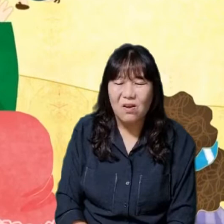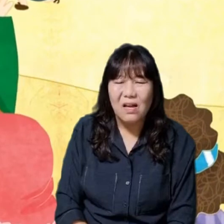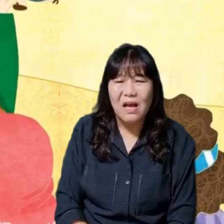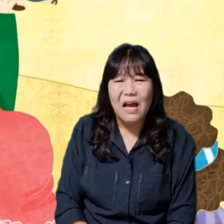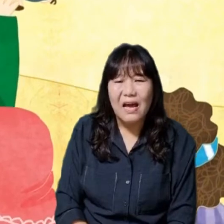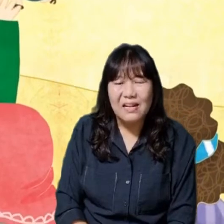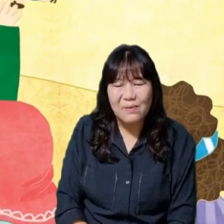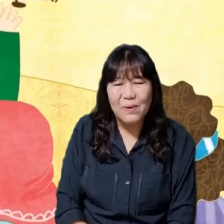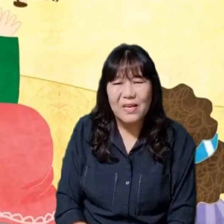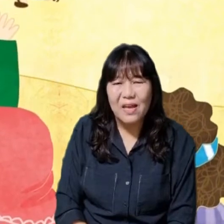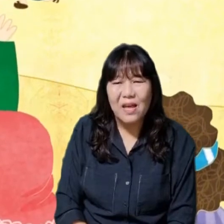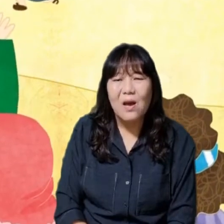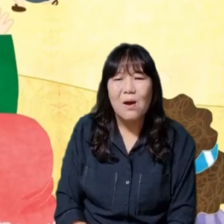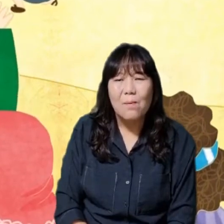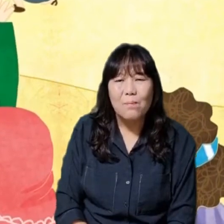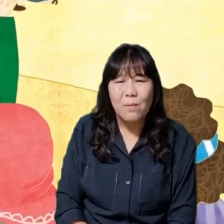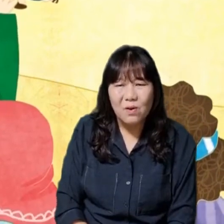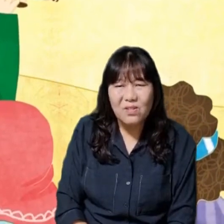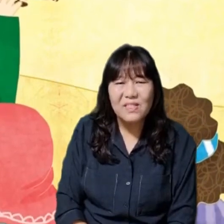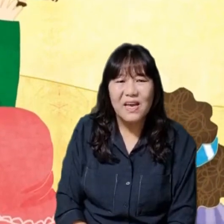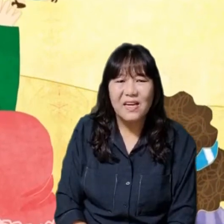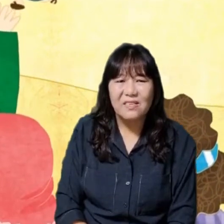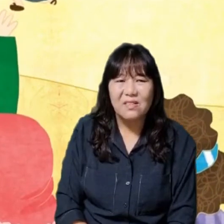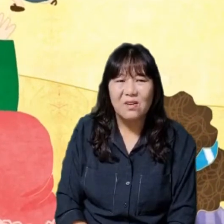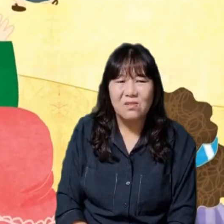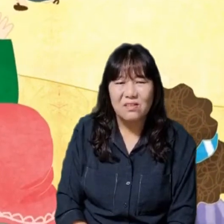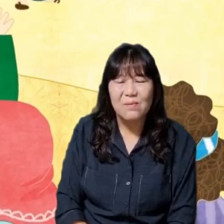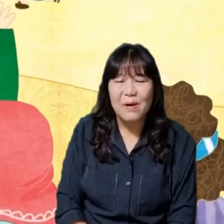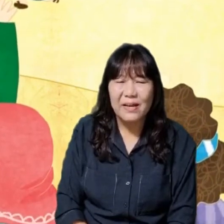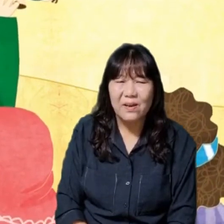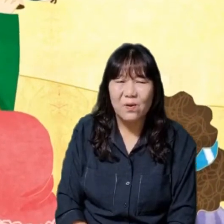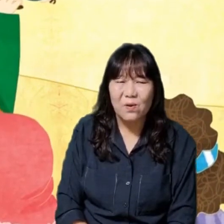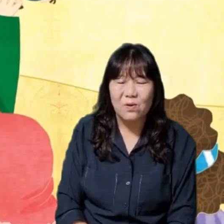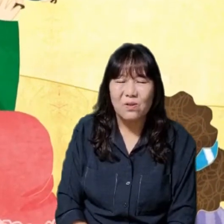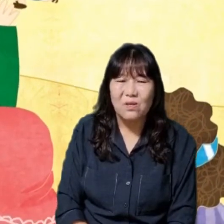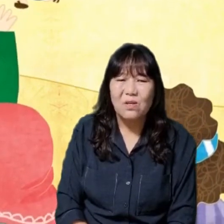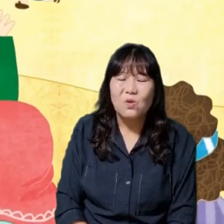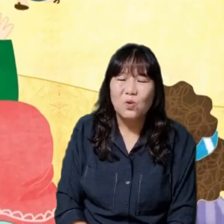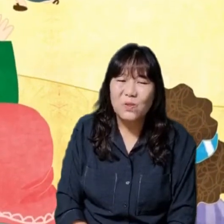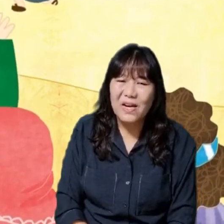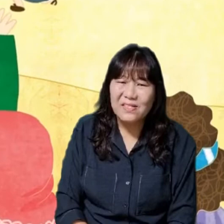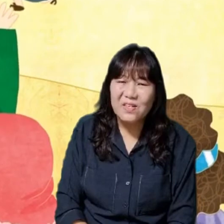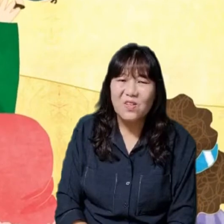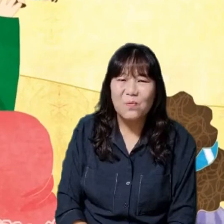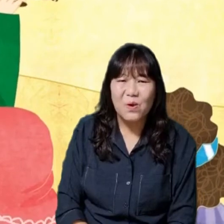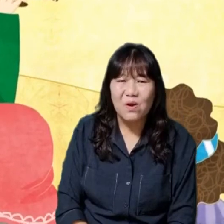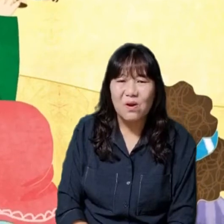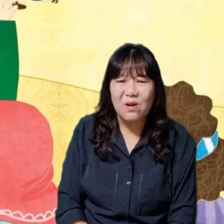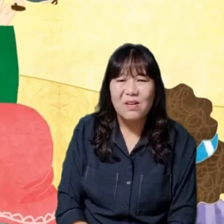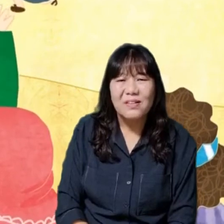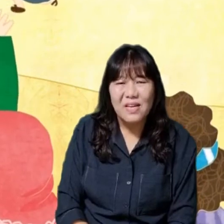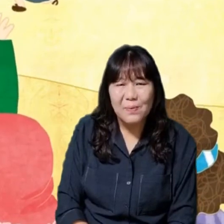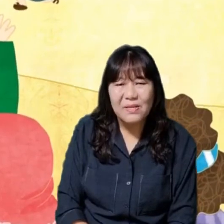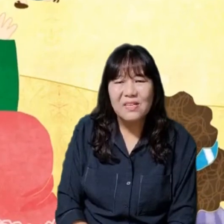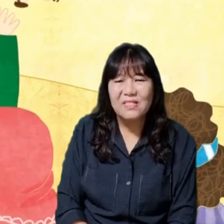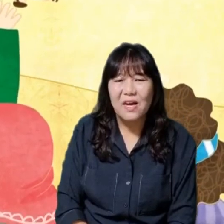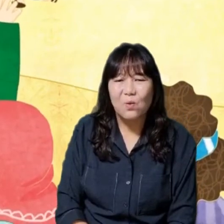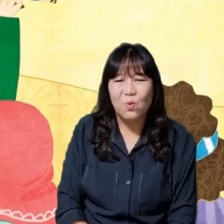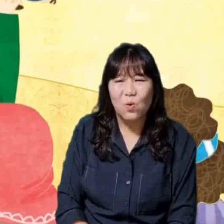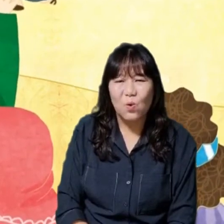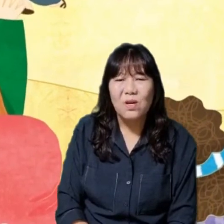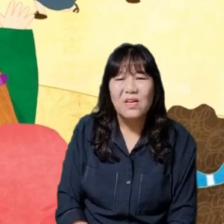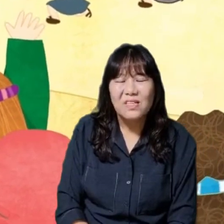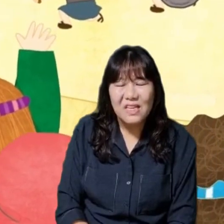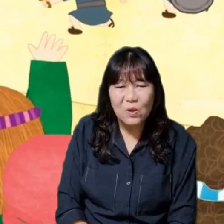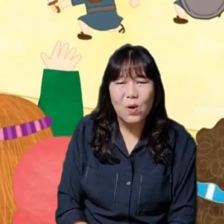것, 하나님에게 멀어지게 하는 것들을 말해요. 우상을 섬기며 예배드리지